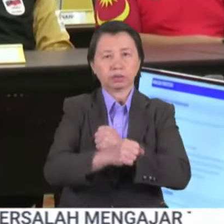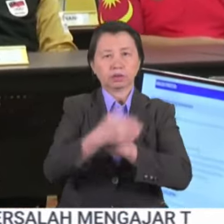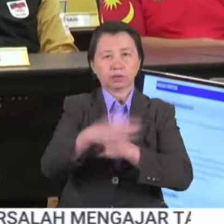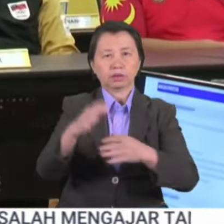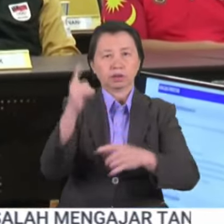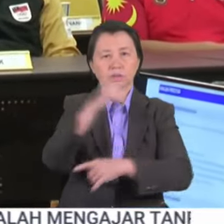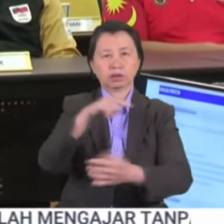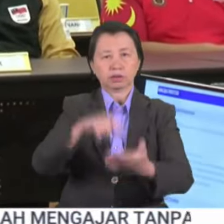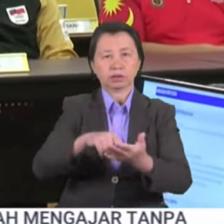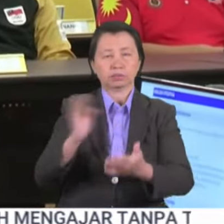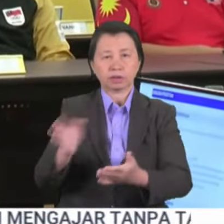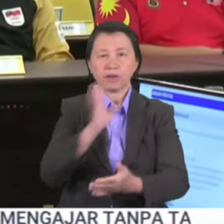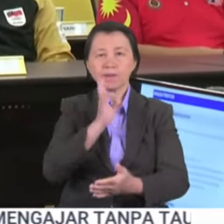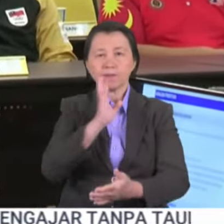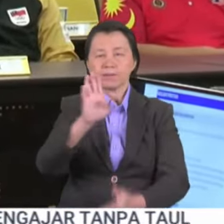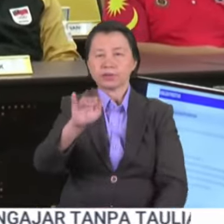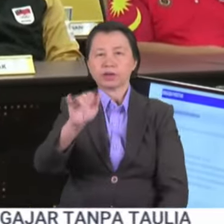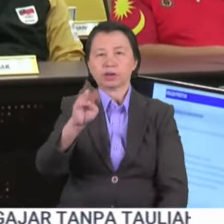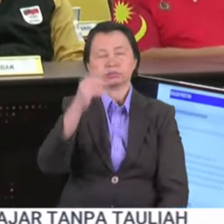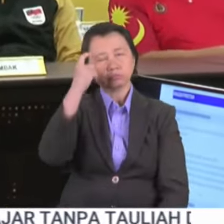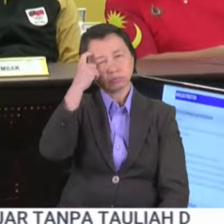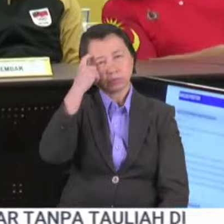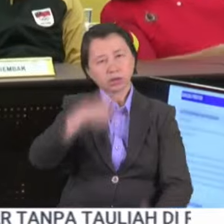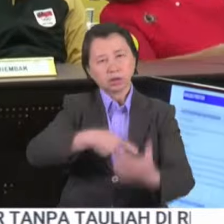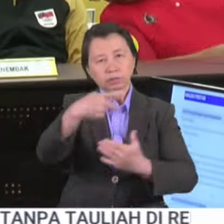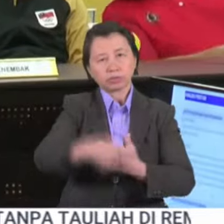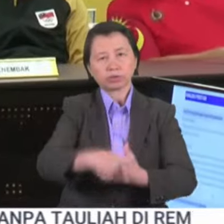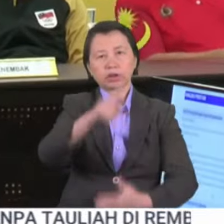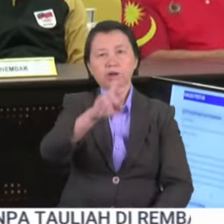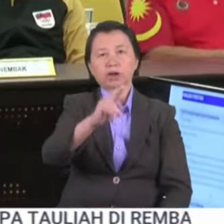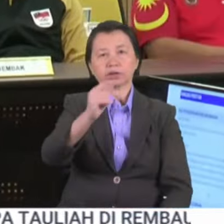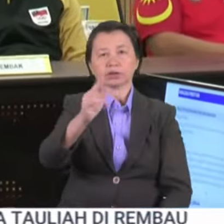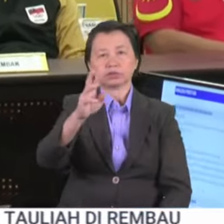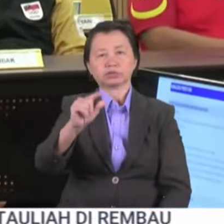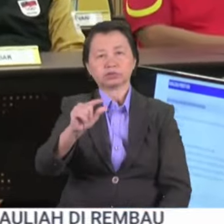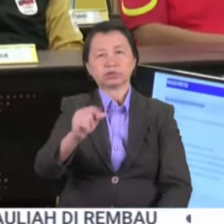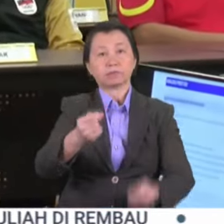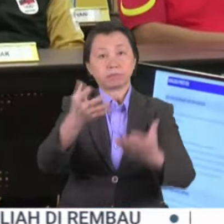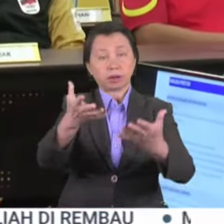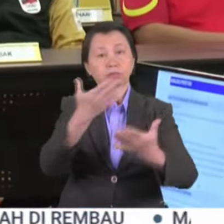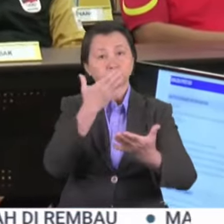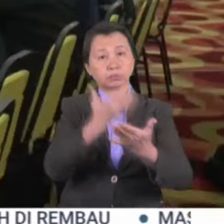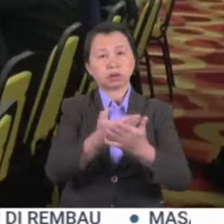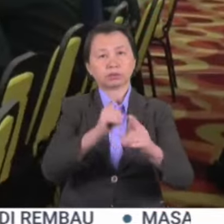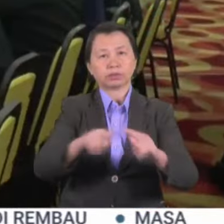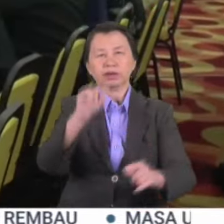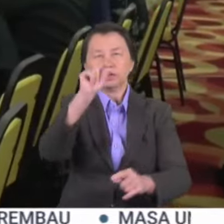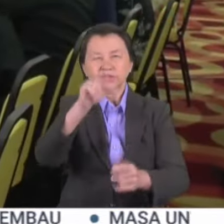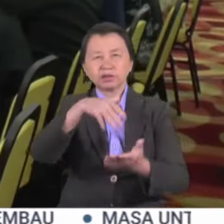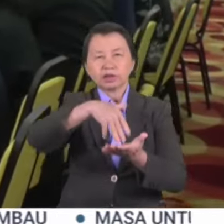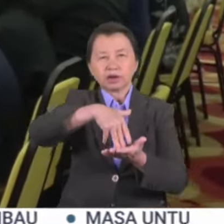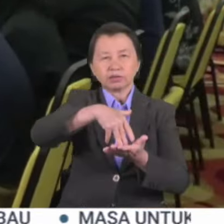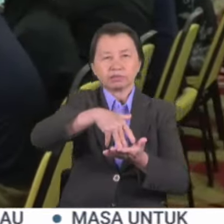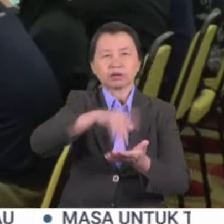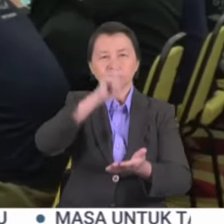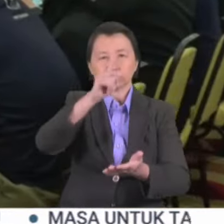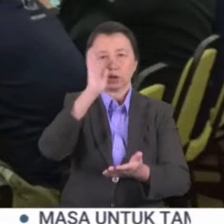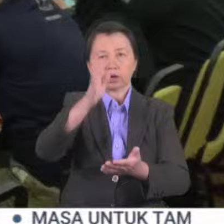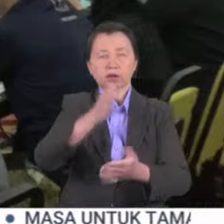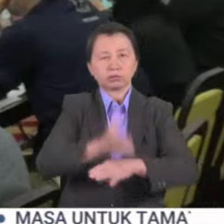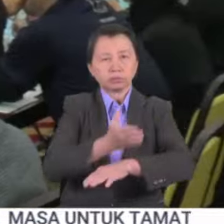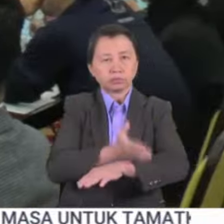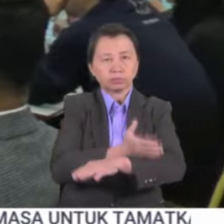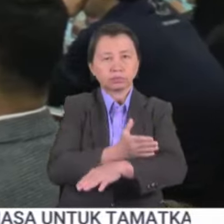nilai hari ini, beliau berkata BAM berpandangan program RTG memberi banyak kebaikan biarpun terdapat sedikit kelemahan yang pastinya